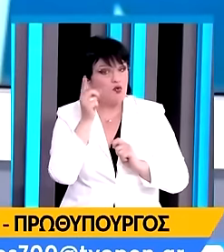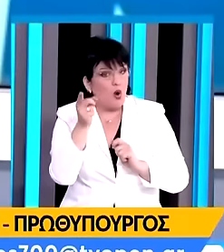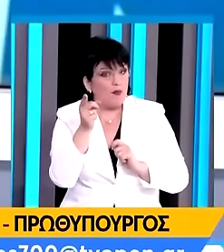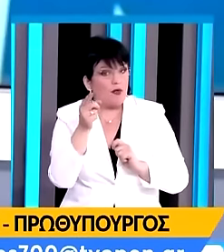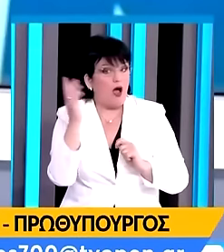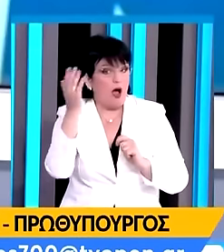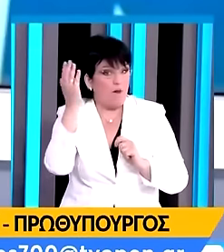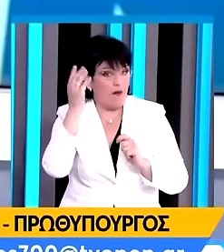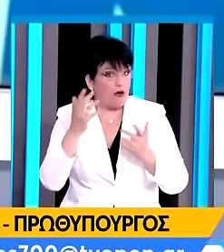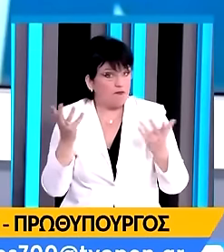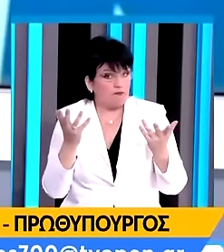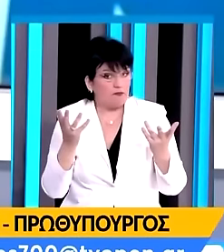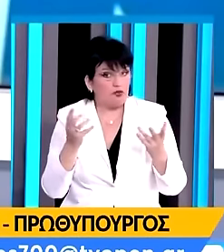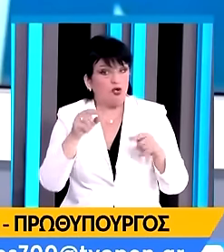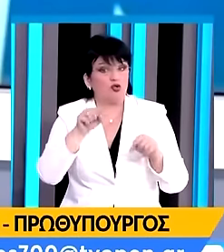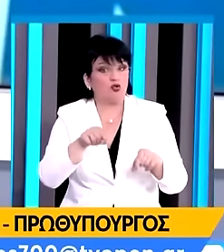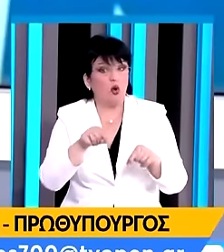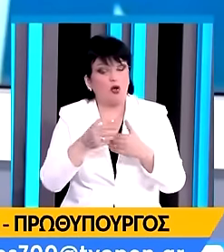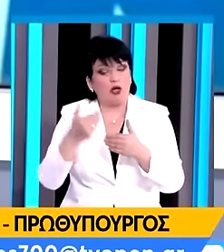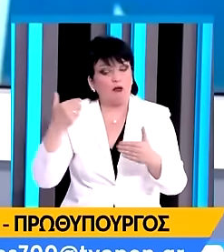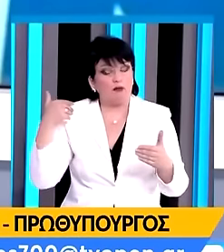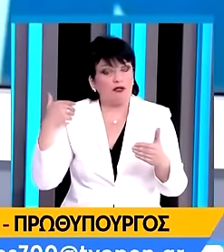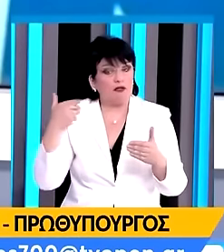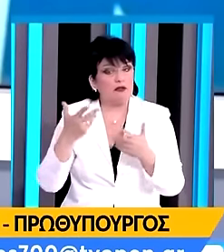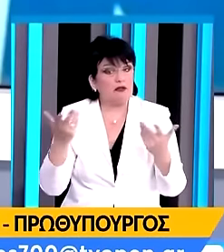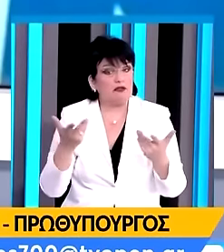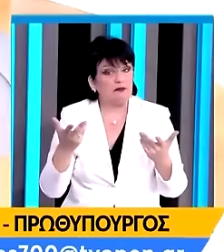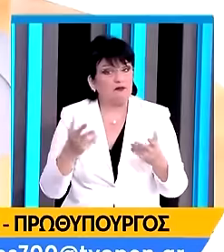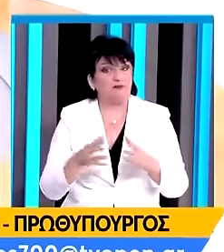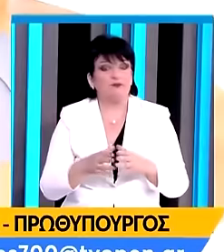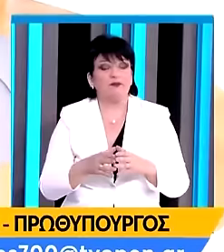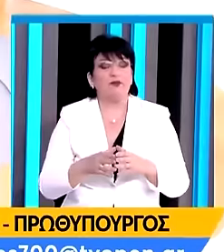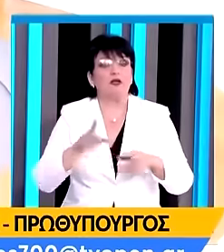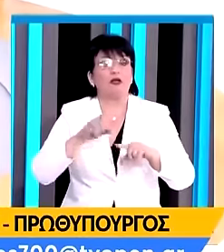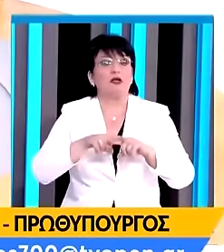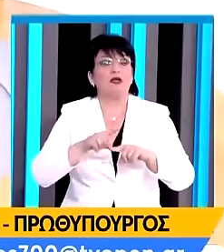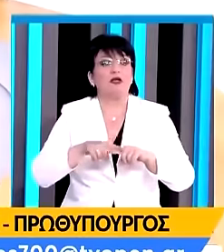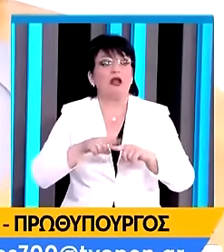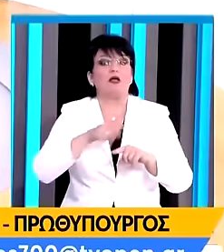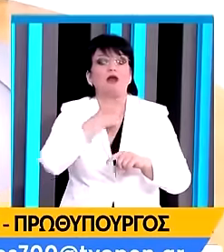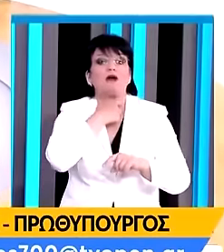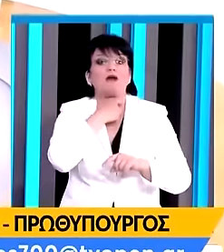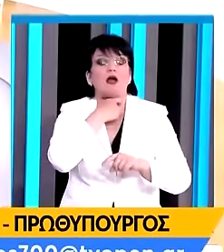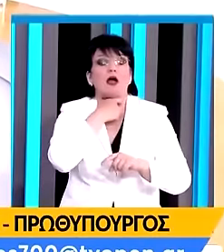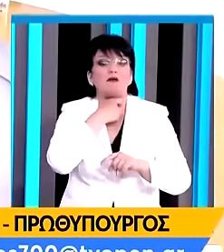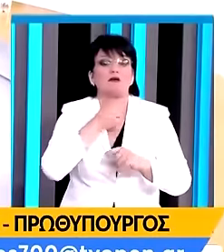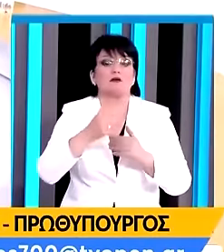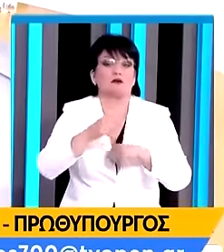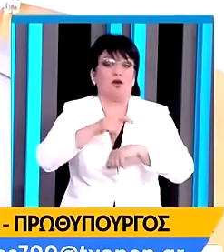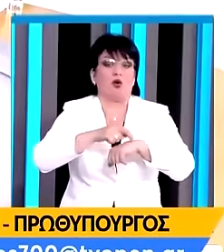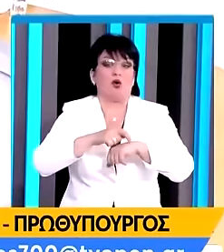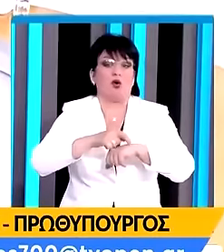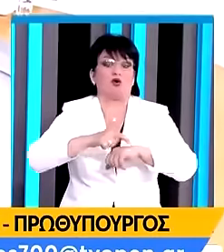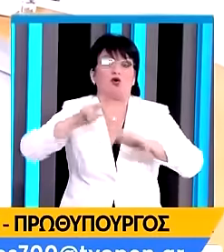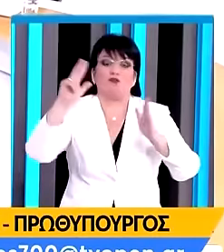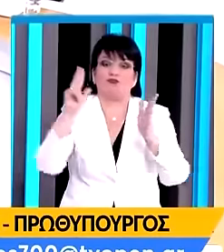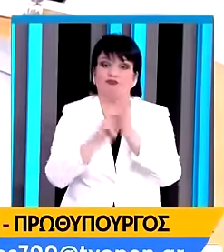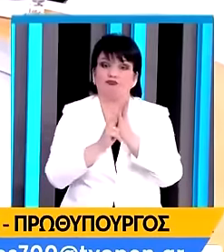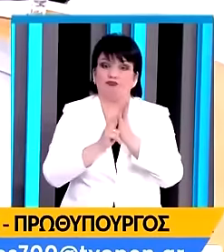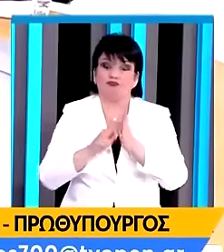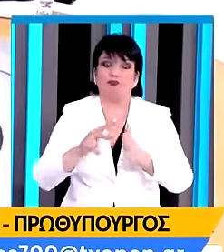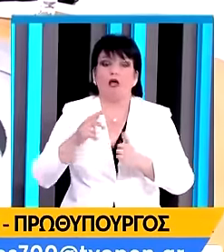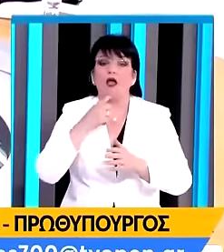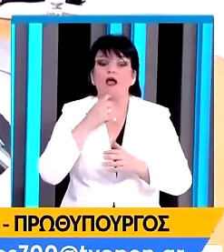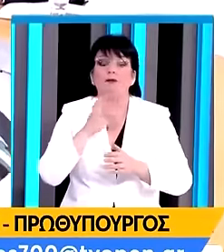κυρώσει. Και γιατί έρχονται τώρα και ζητούν κάποιοι αυτή τη στιγμή που η Ελλάδα χρειάζεται πρόσθετα διαπραγματευτικά όπλα να κυρώσουμε τα μνημόνια. Και δεν τα κατέθεσαν την πρόταση